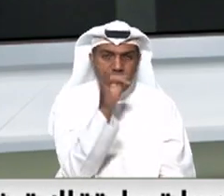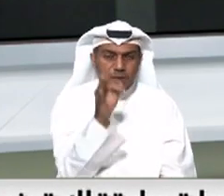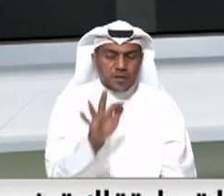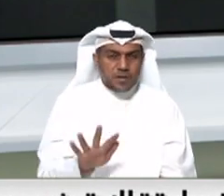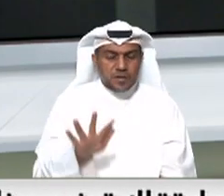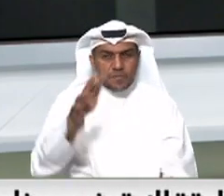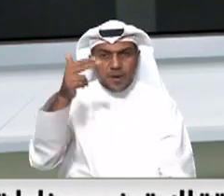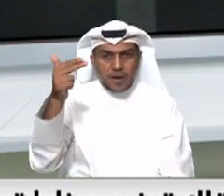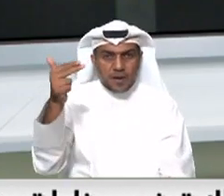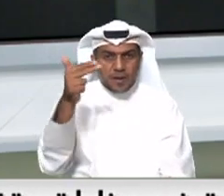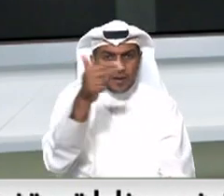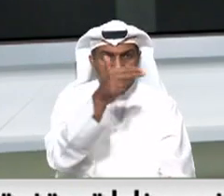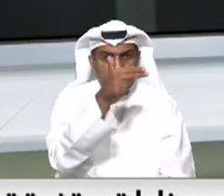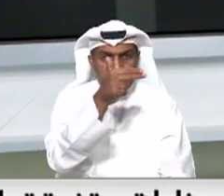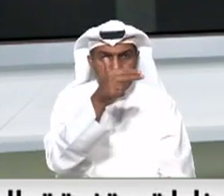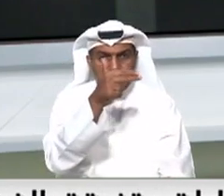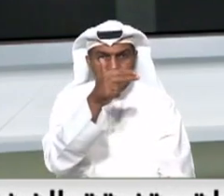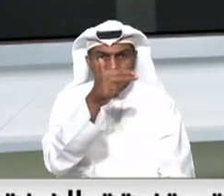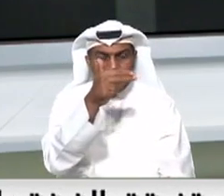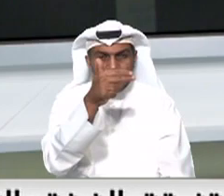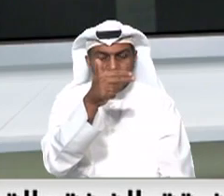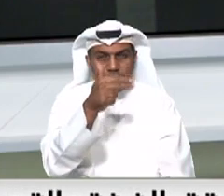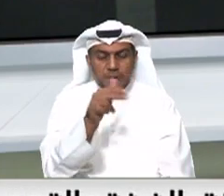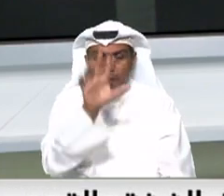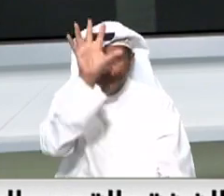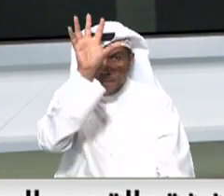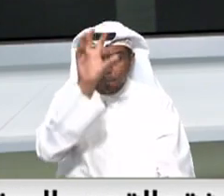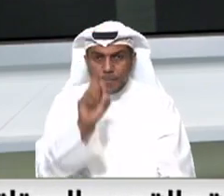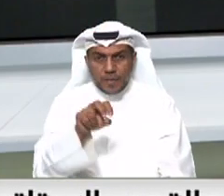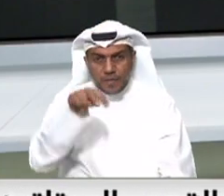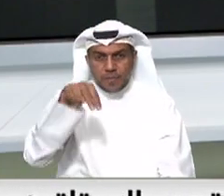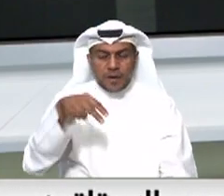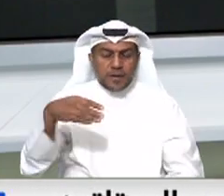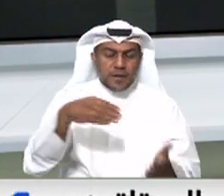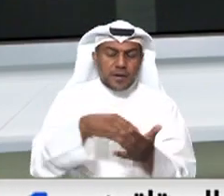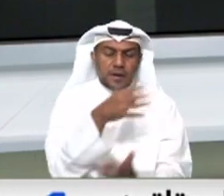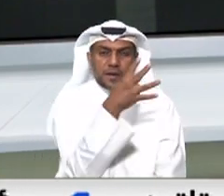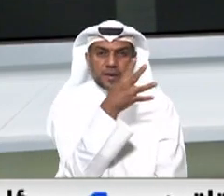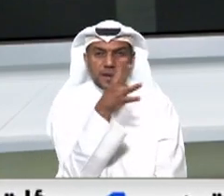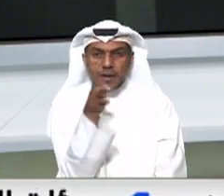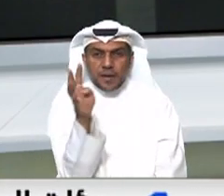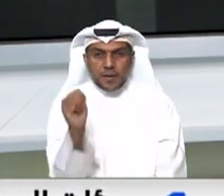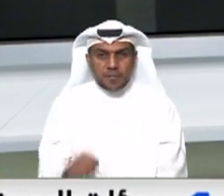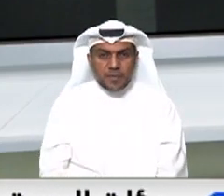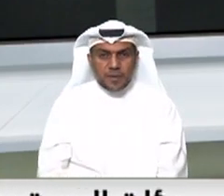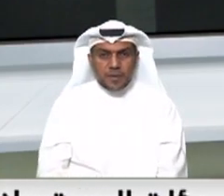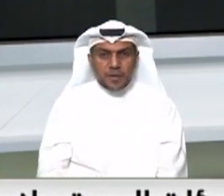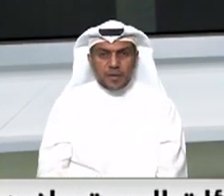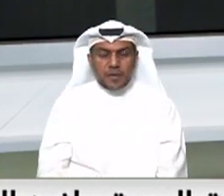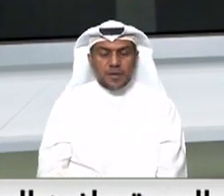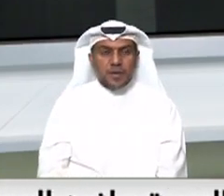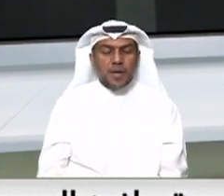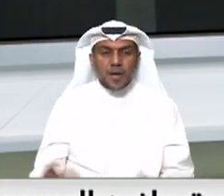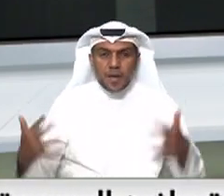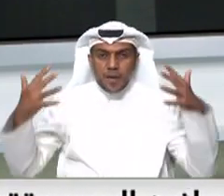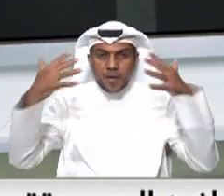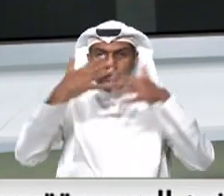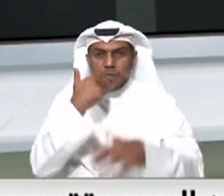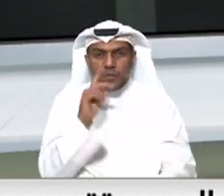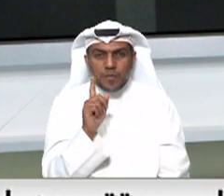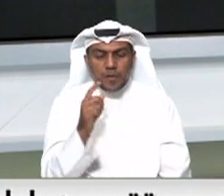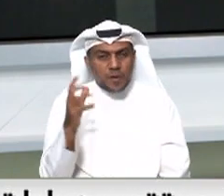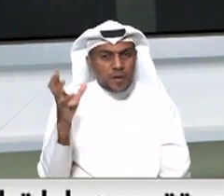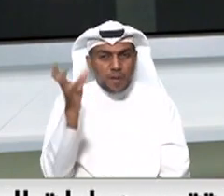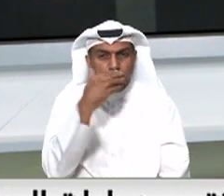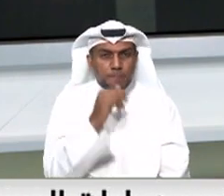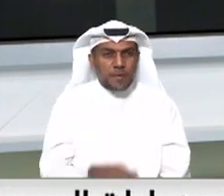بنشط على فترات خلال النهار وايضا خلال المساء من ثمانيه الى اربعين كيلو متر في الساعه سمى صافيه باكر وعقب باشر 48